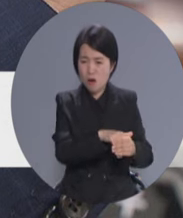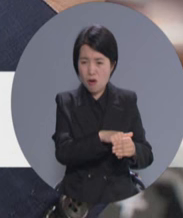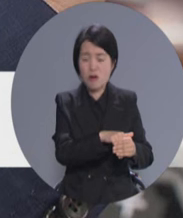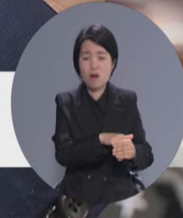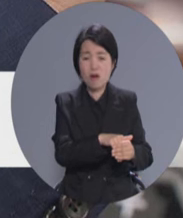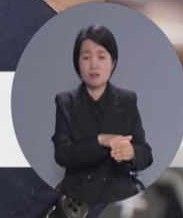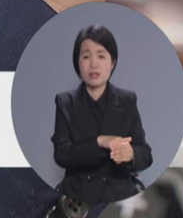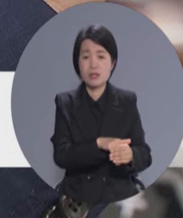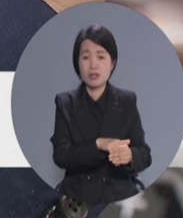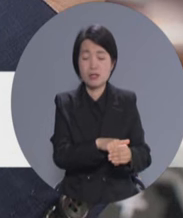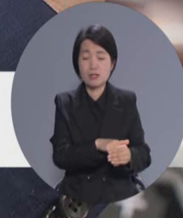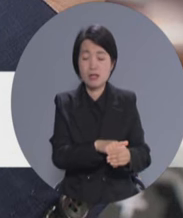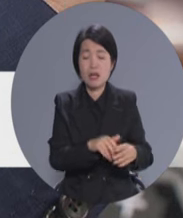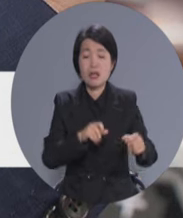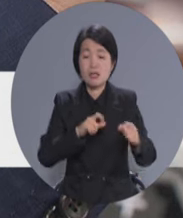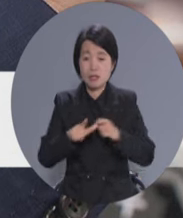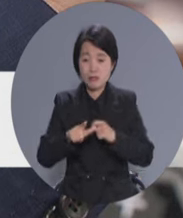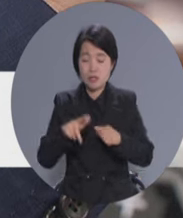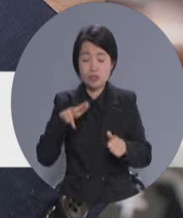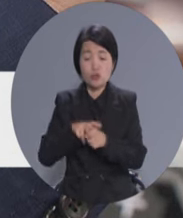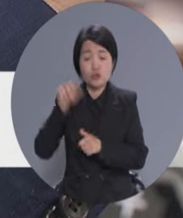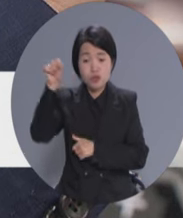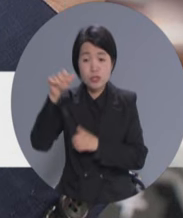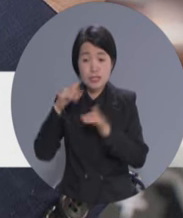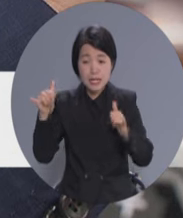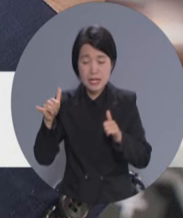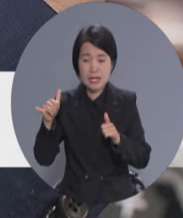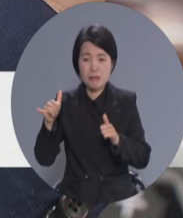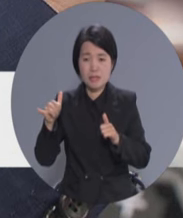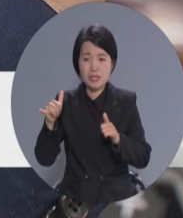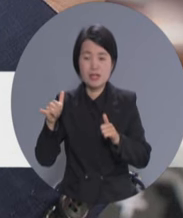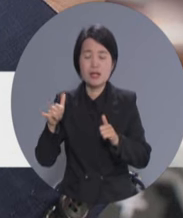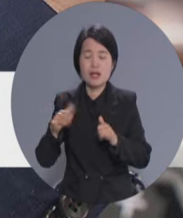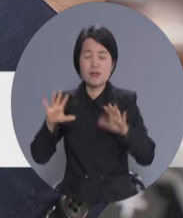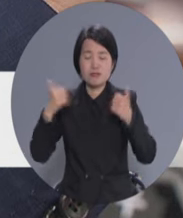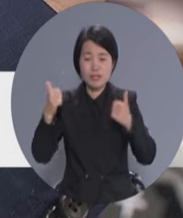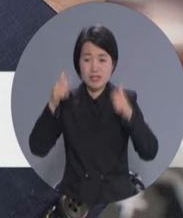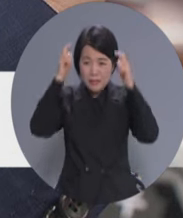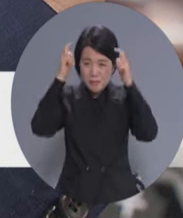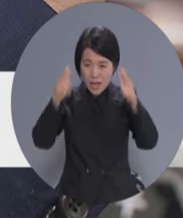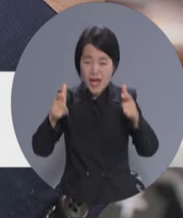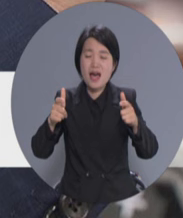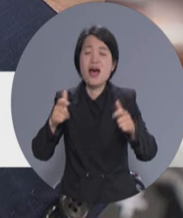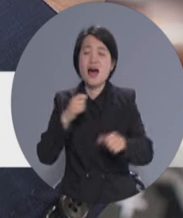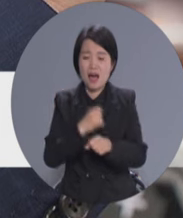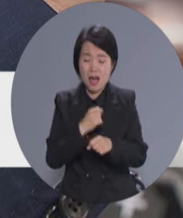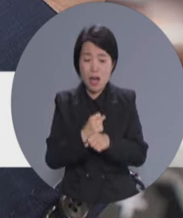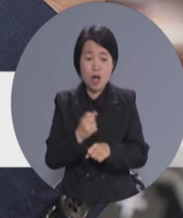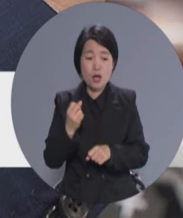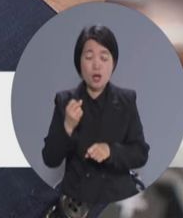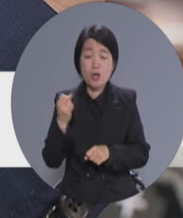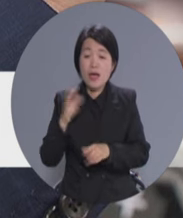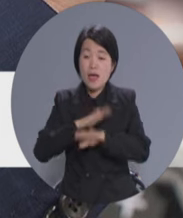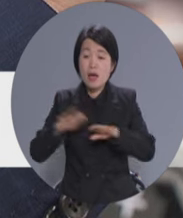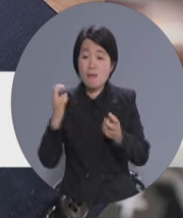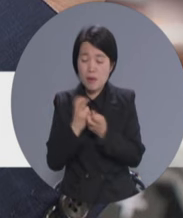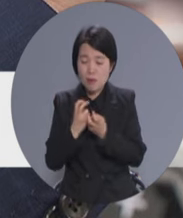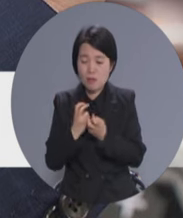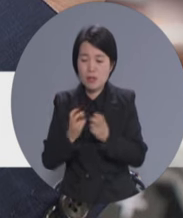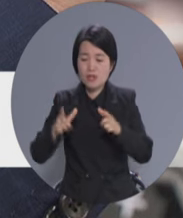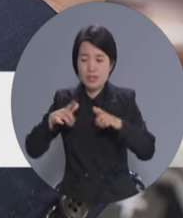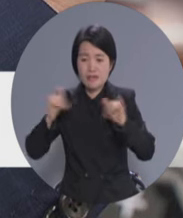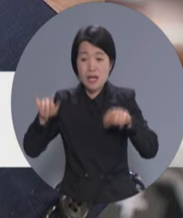하 상당수의 총선 출마자들이 그 기득권을 내겠다며 시민 공천제 도입을 공약으로 내걸고